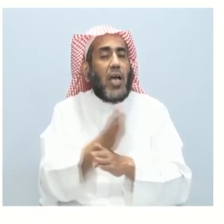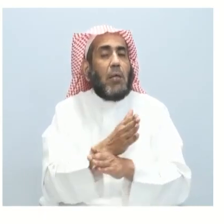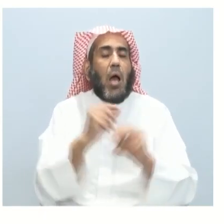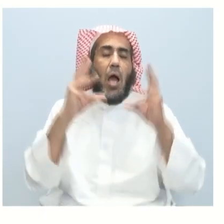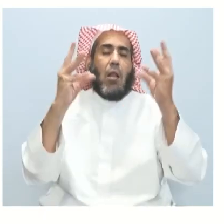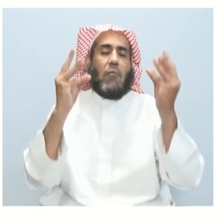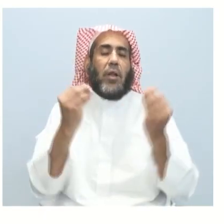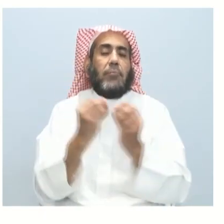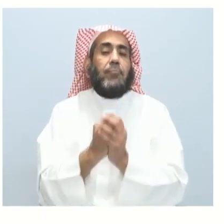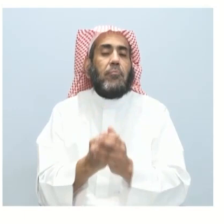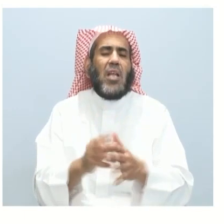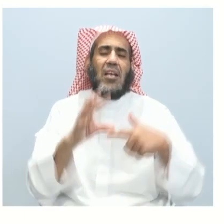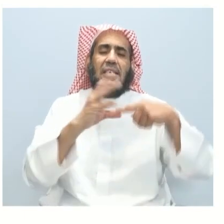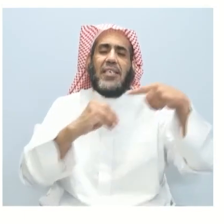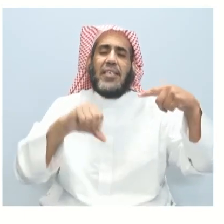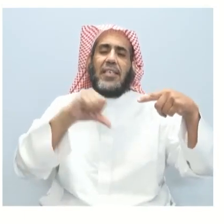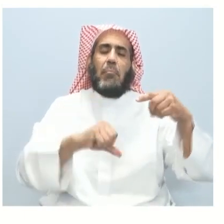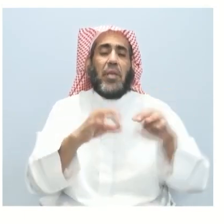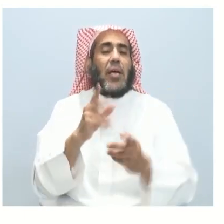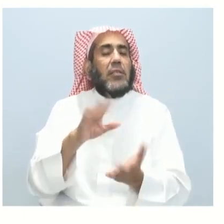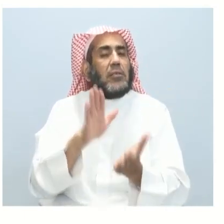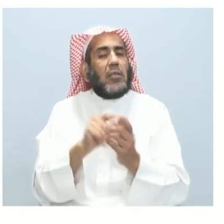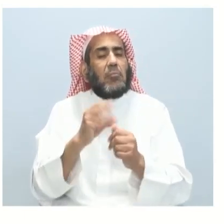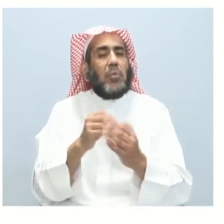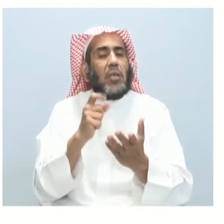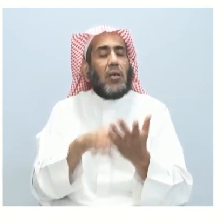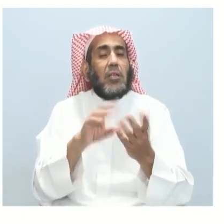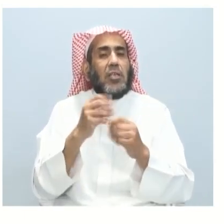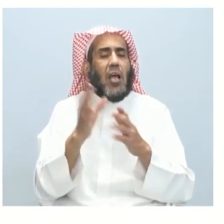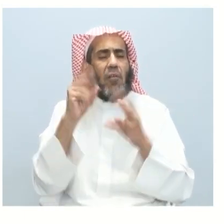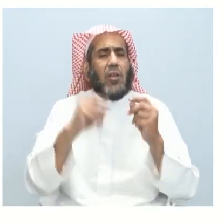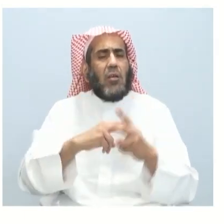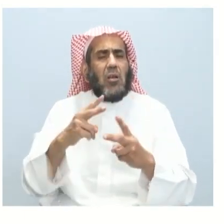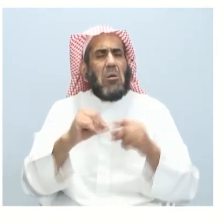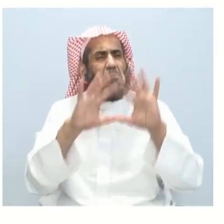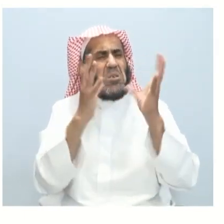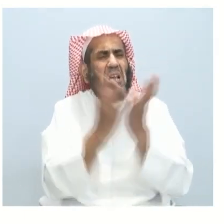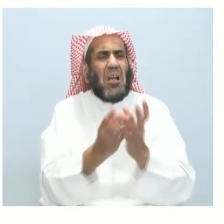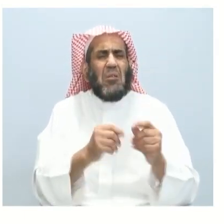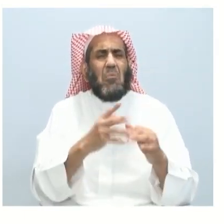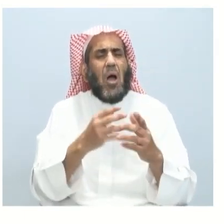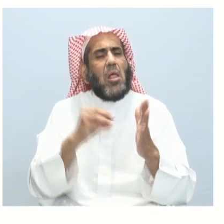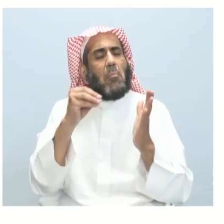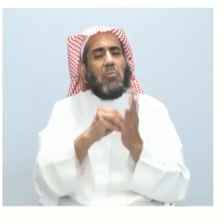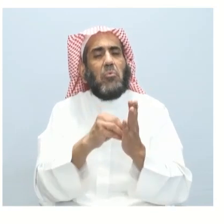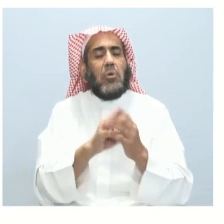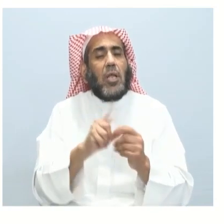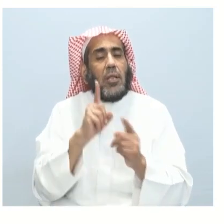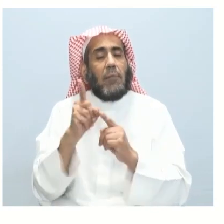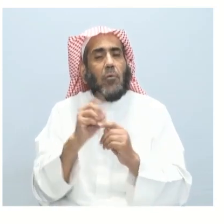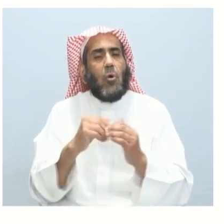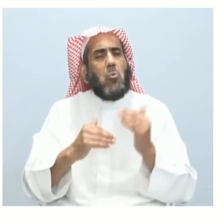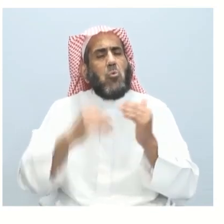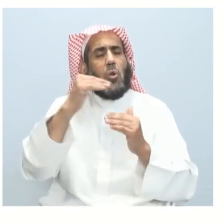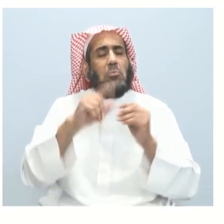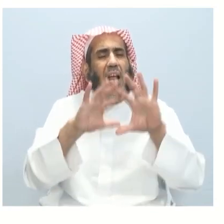الفني ايضا سلبيات تطبيق الجانب او الاتجاه الفني هناك اعتداد كبير بالشكل والانشغال عن المضمون لذا ترى انه يعلي